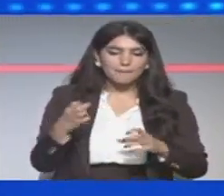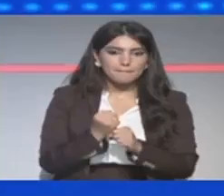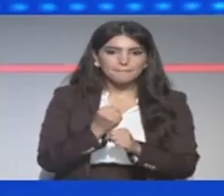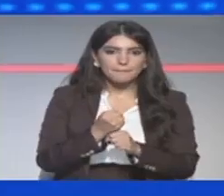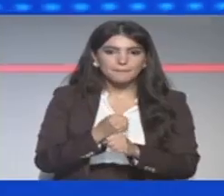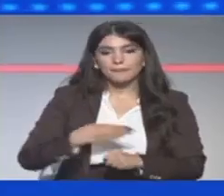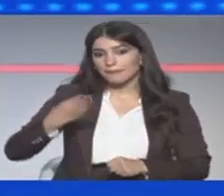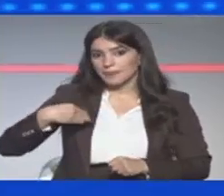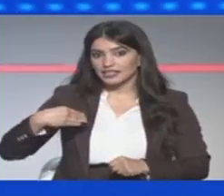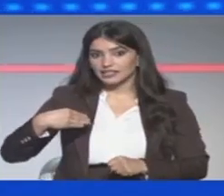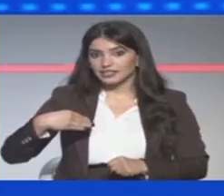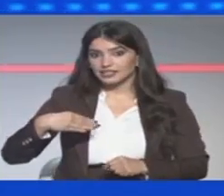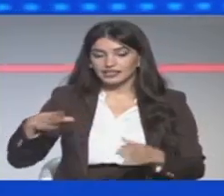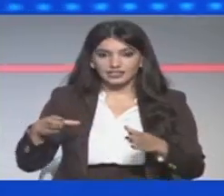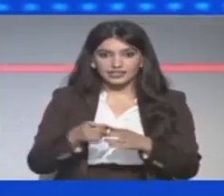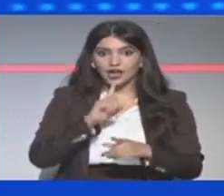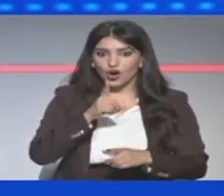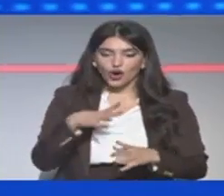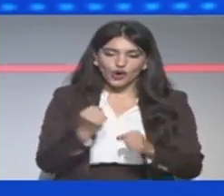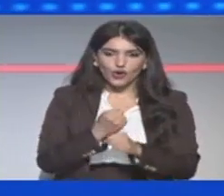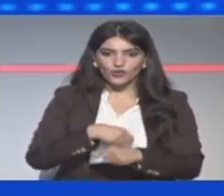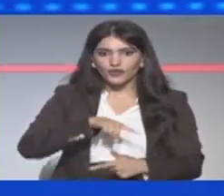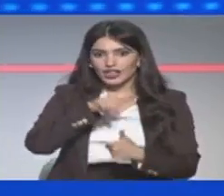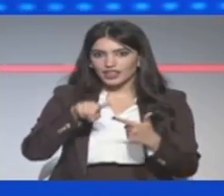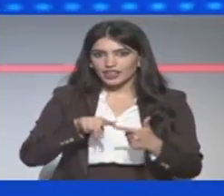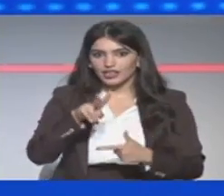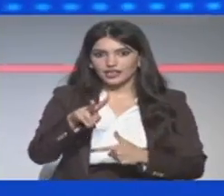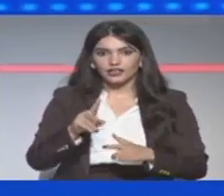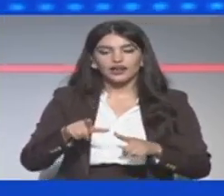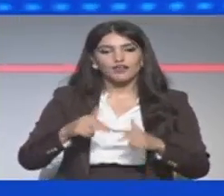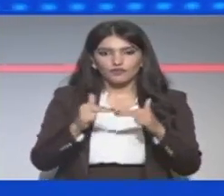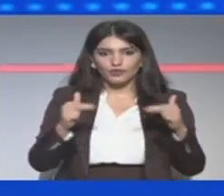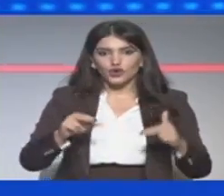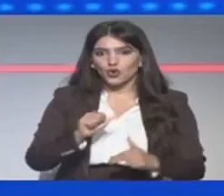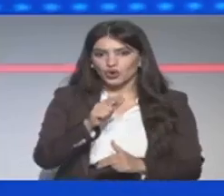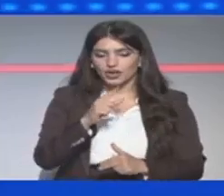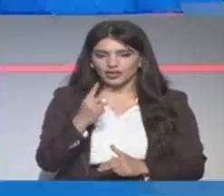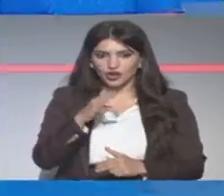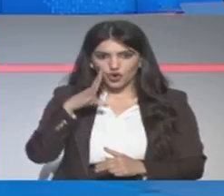على ماينز، فيما حقق أجاكس أمستردام فوزه الثاني تواليا في الدرجة الأولى الهولندية.